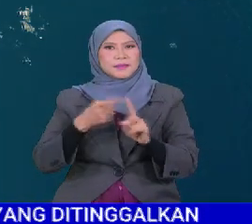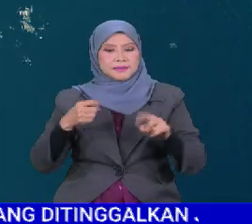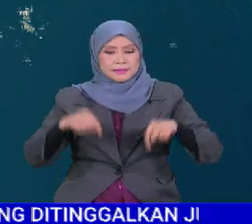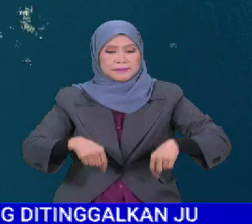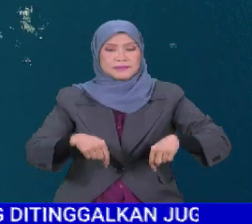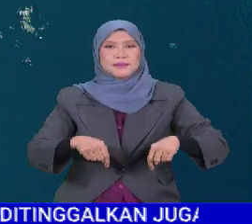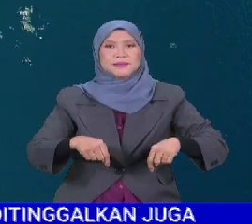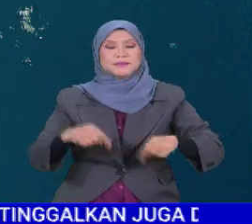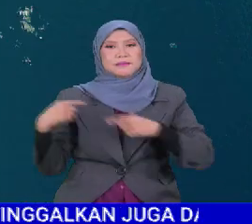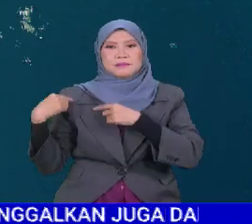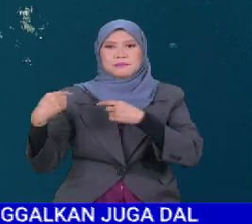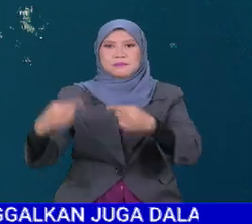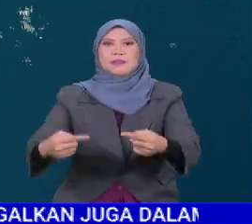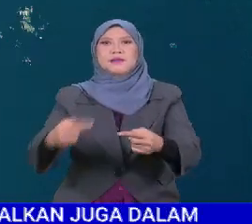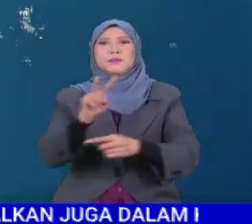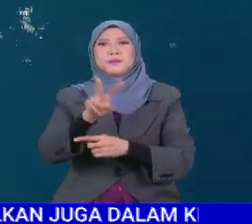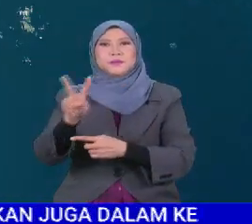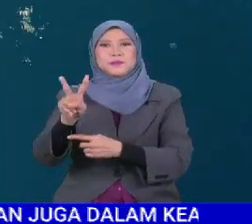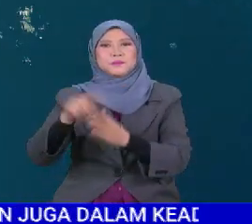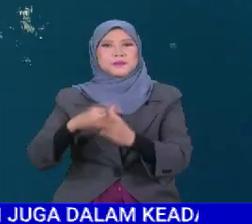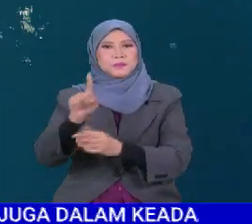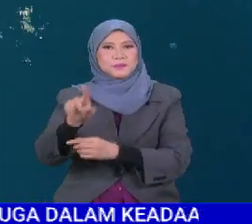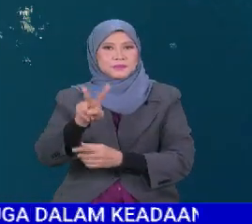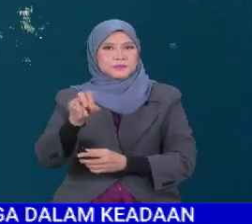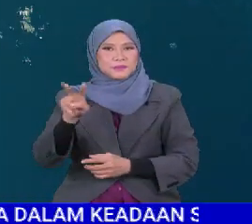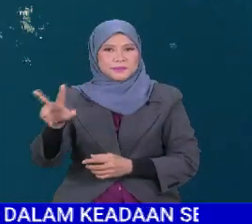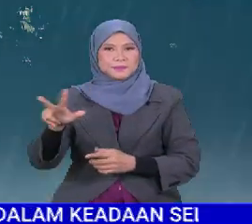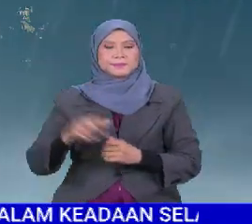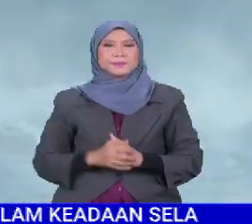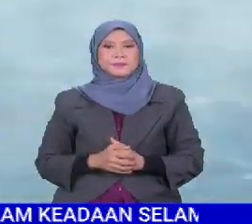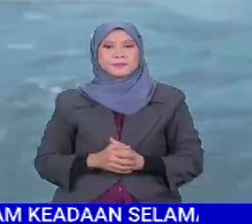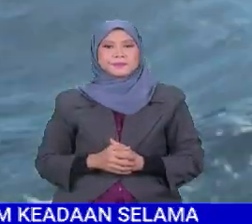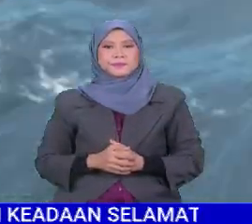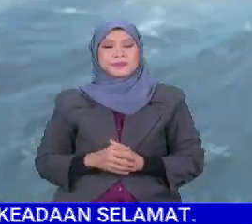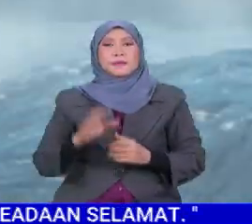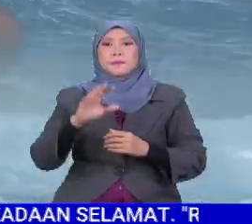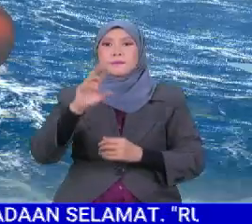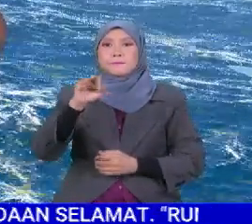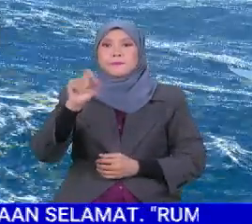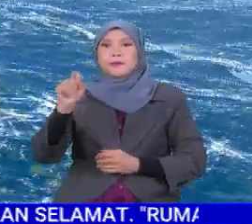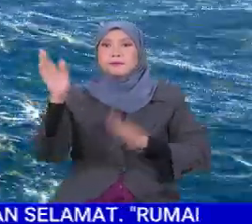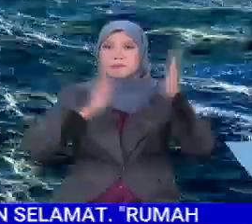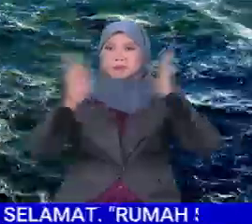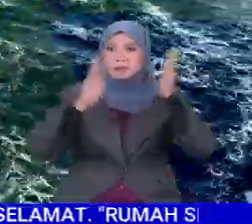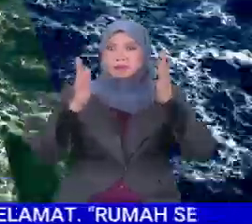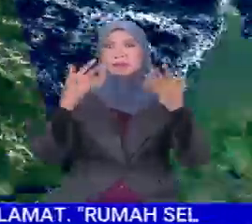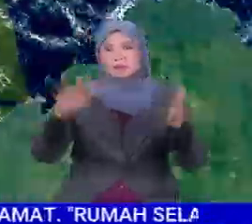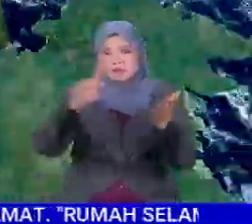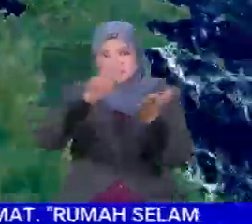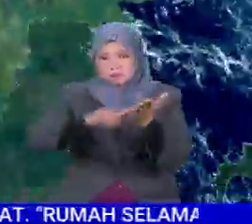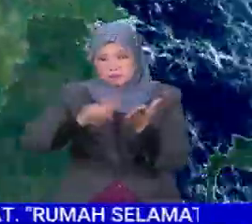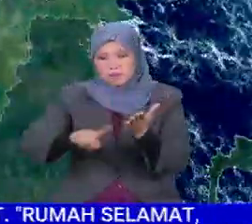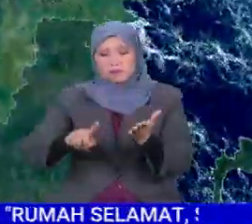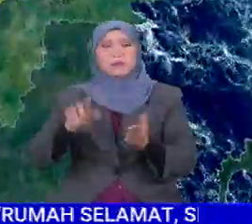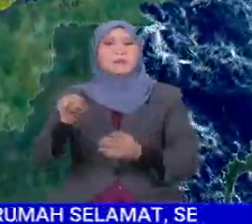hari ini sehingga 22 Januari 2023. Selain daripada itu, Met Malaysia juga telah pun mengemas kini